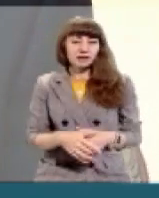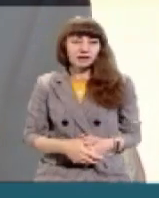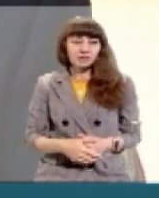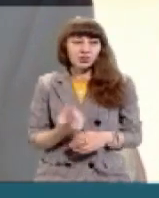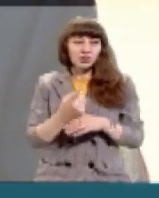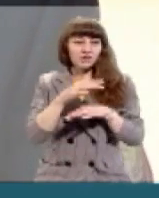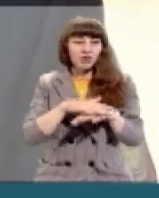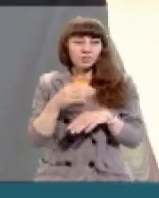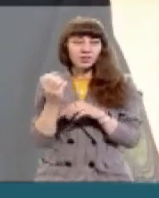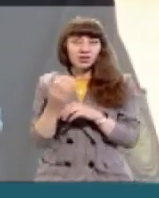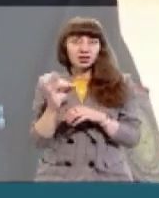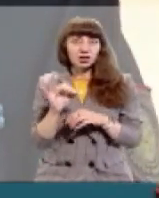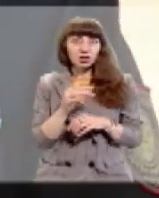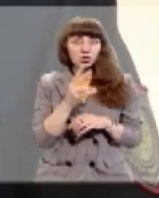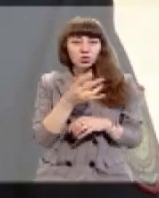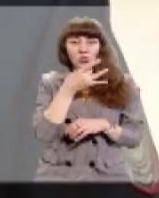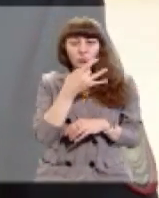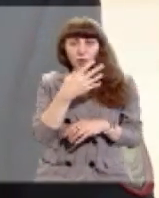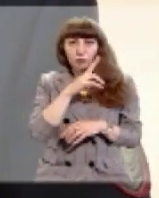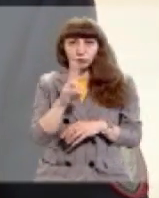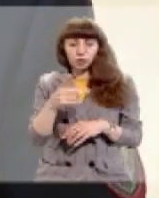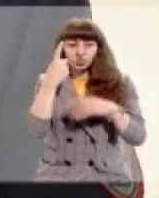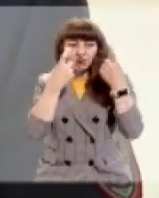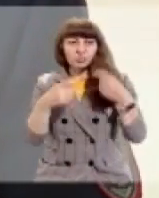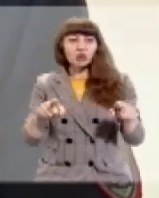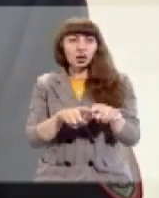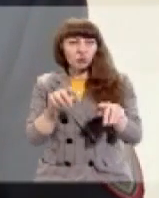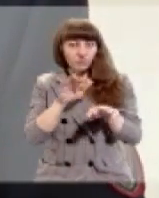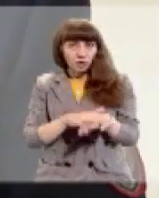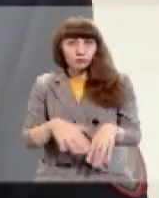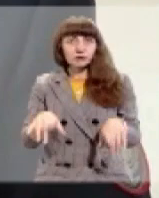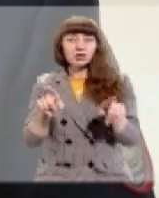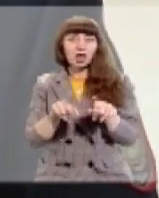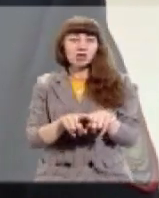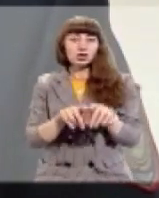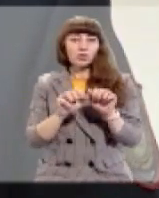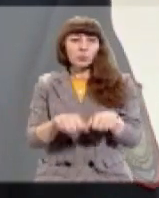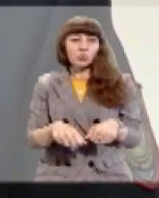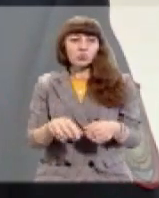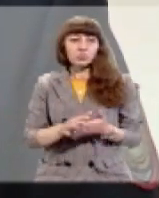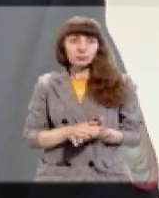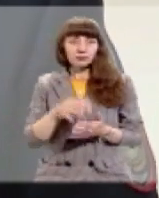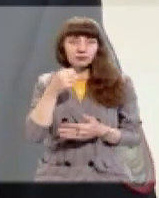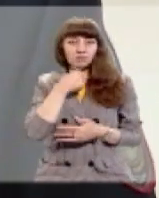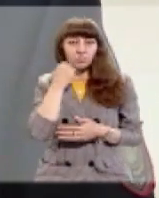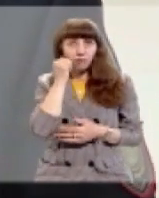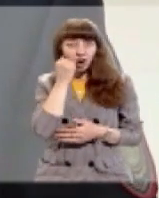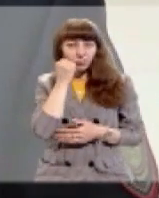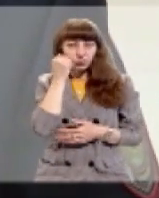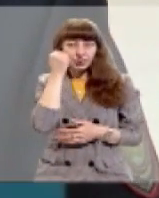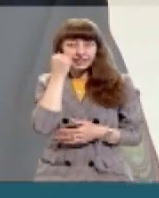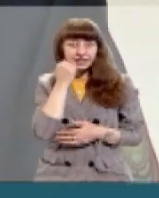факты 15 маусым күні тіркелді. Әрине, әлгіндей деп хабарлағанда кез келген адам сасқалақтап қалады. Оның үстіне әжейдің жасы